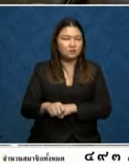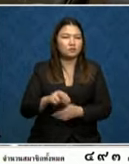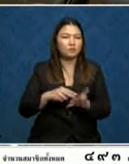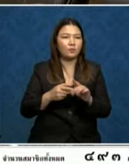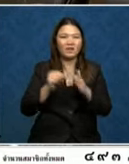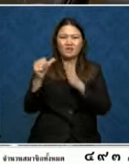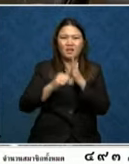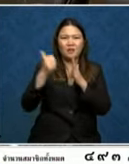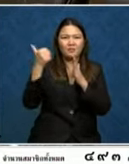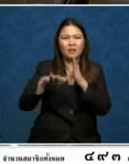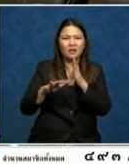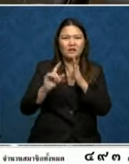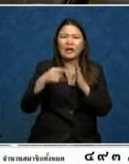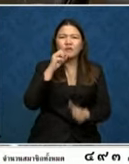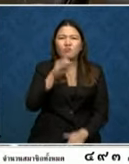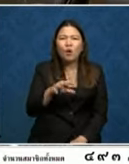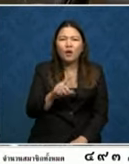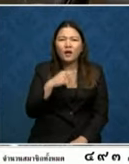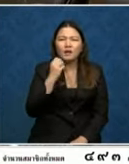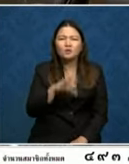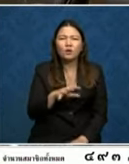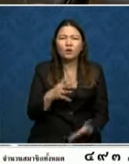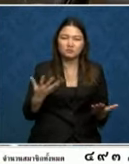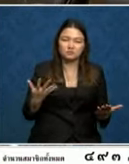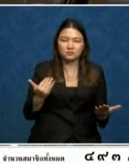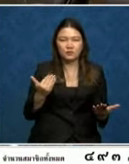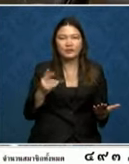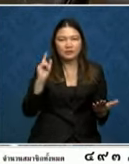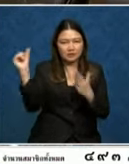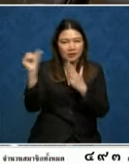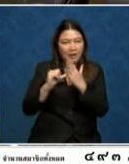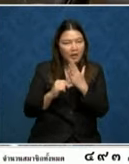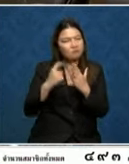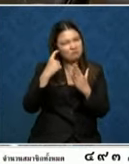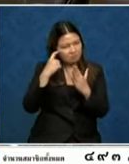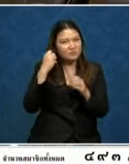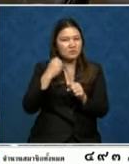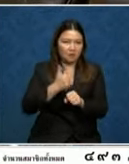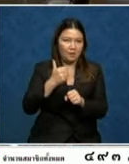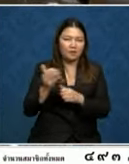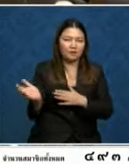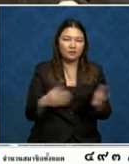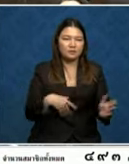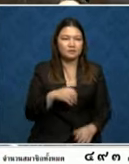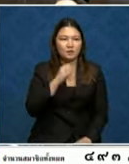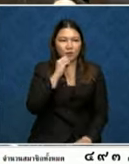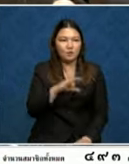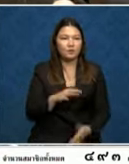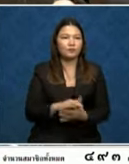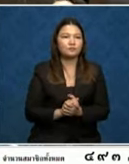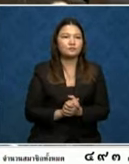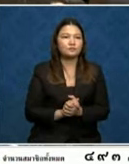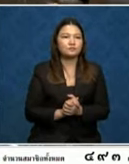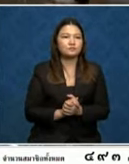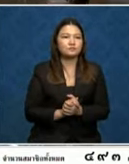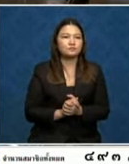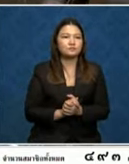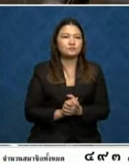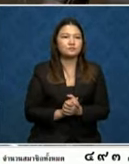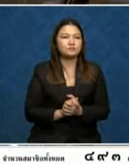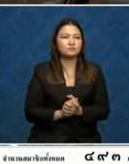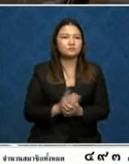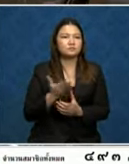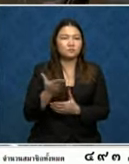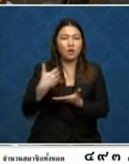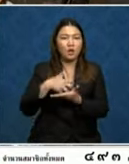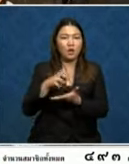่ได้เลยใครที่เปคนวทยชัย ผมจะตัอย่างนะครับ ตองขปทานโทษผมไมอยากเสนอยะติใหลงมาตินะครับฉะนั้ขอใช